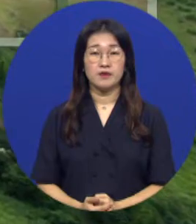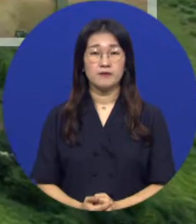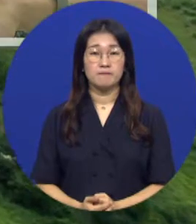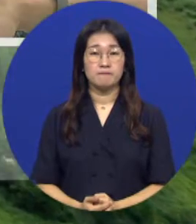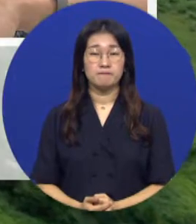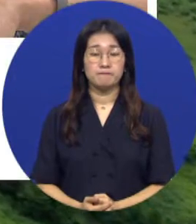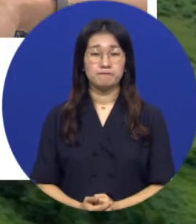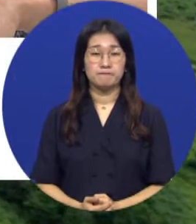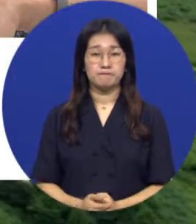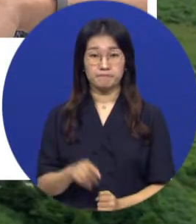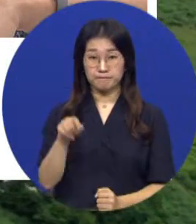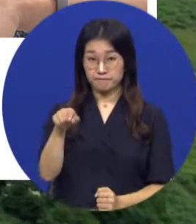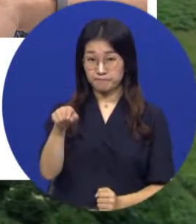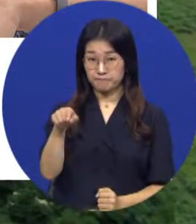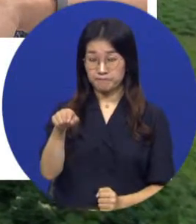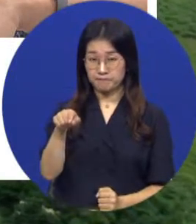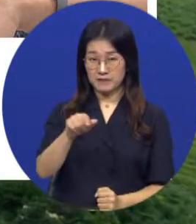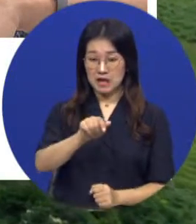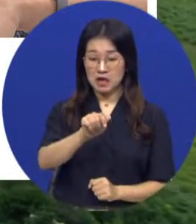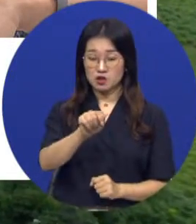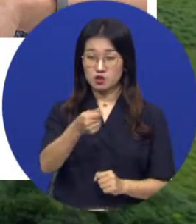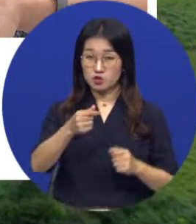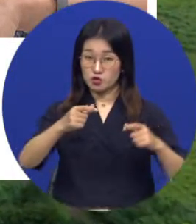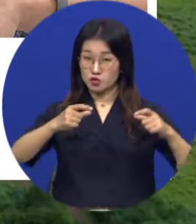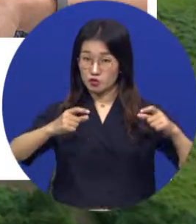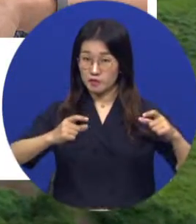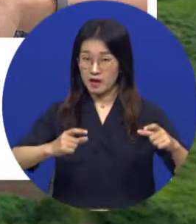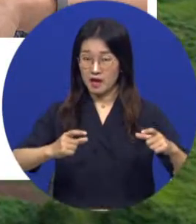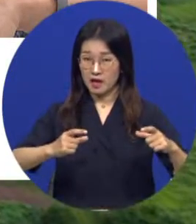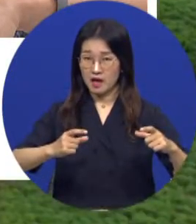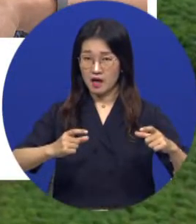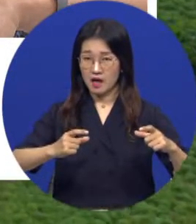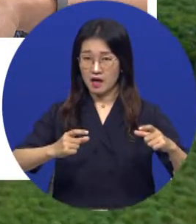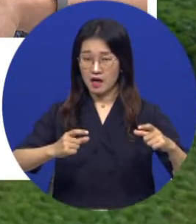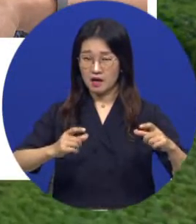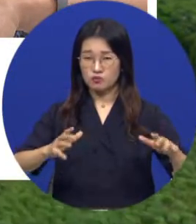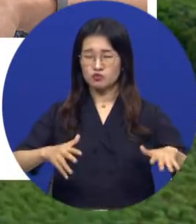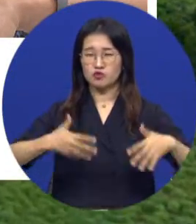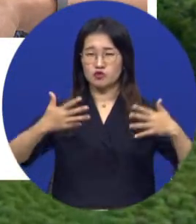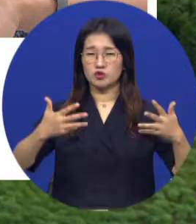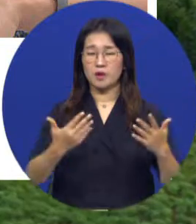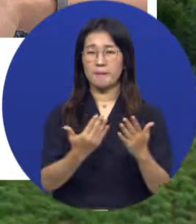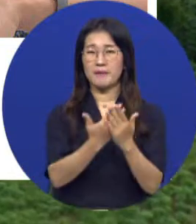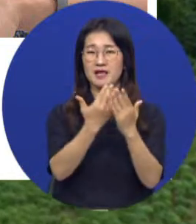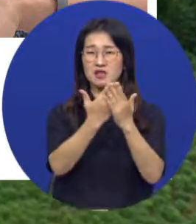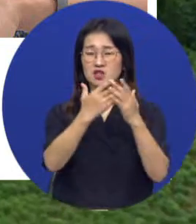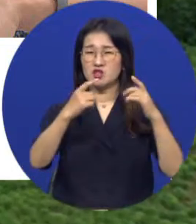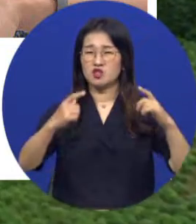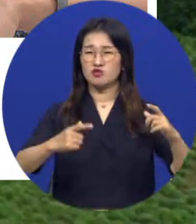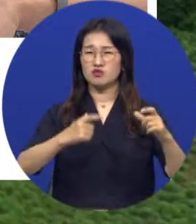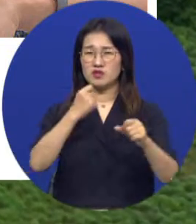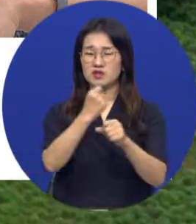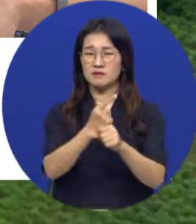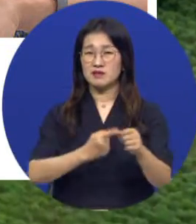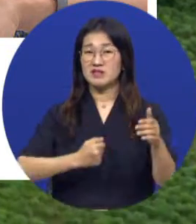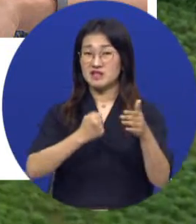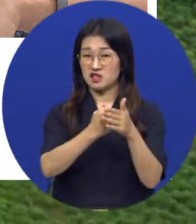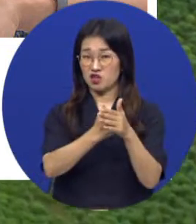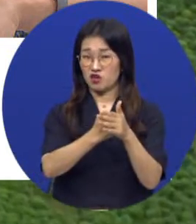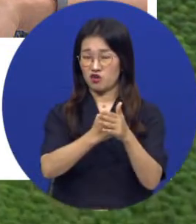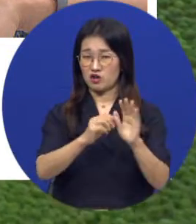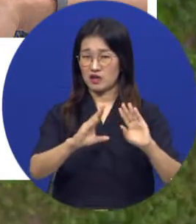기가 어 소망 육상 풍력 발전 지구로 지 증이 되어있는 사업지구